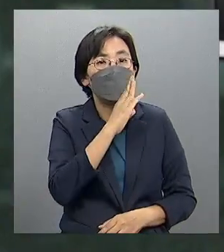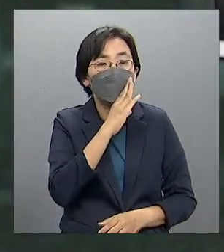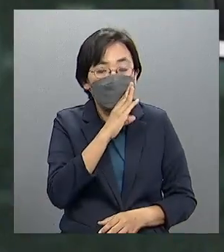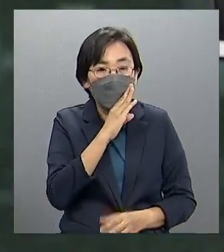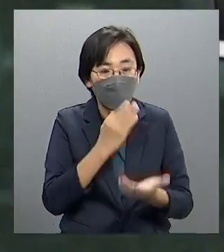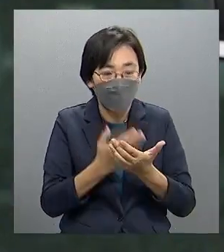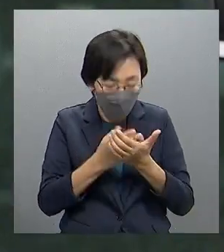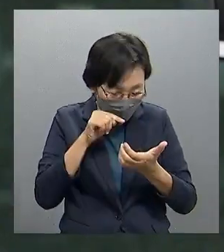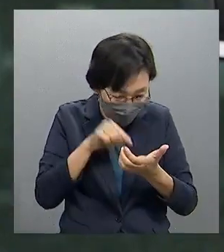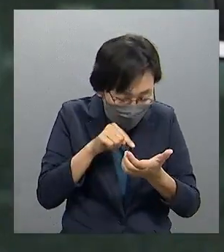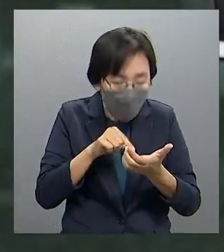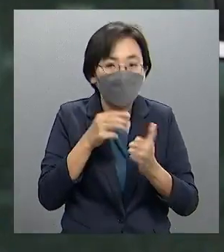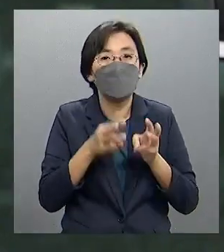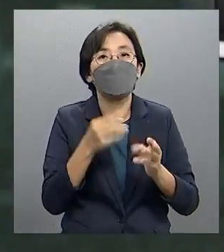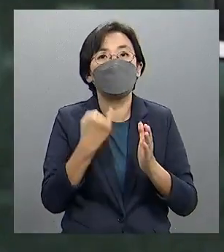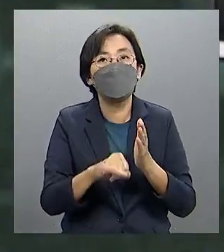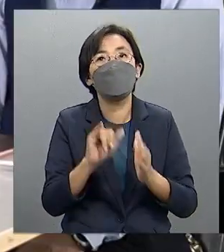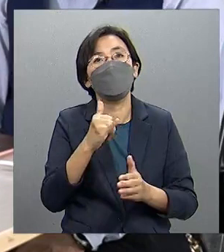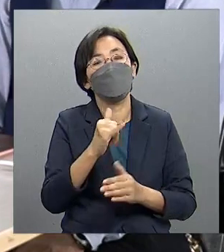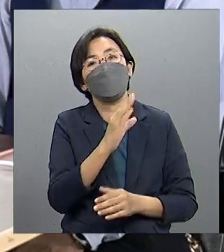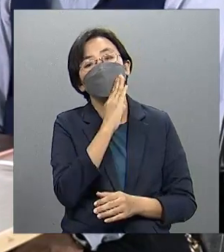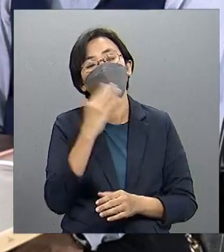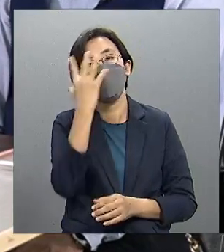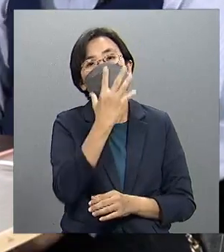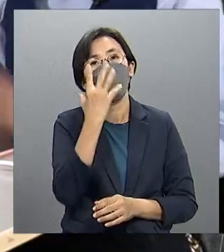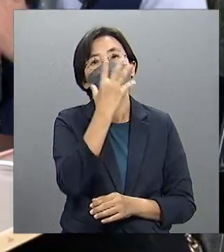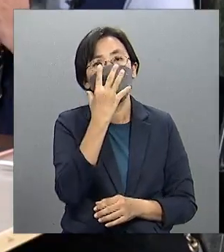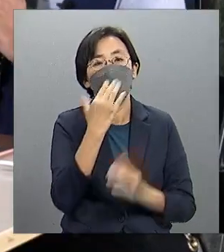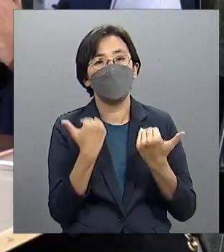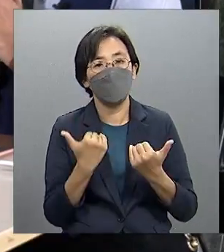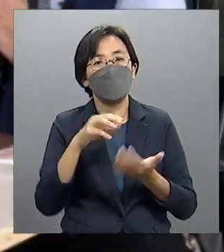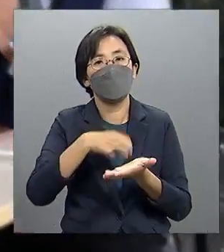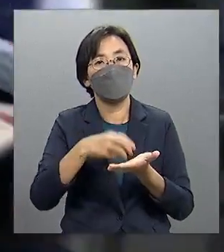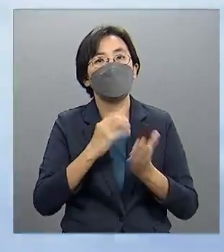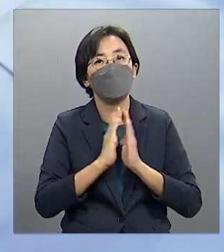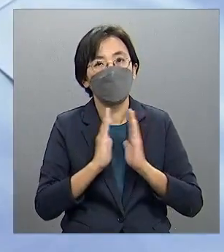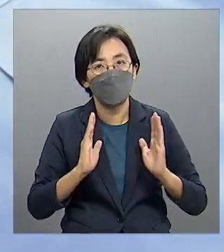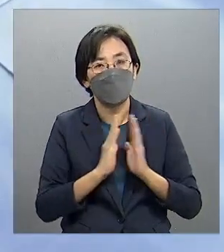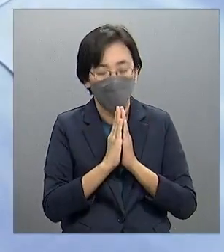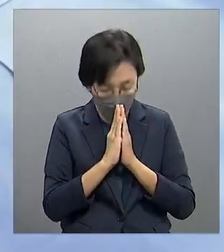ช้แบบผิดวิธีแล้วเป็นเครื่องมือของมิจฉาชีพวันนี้ขอบคุณอาจารย์ฝนมากเลยนะครับ ยินดีครับ ขอบพระคุณครับ สวัสดีครับ